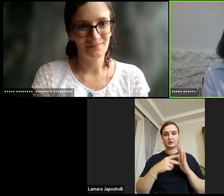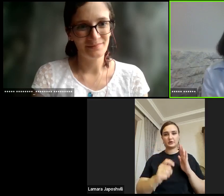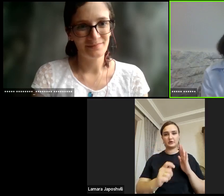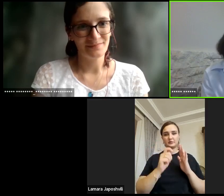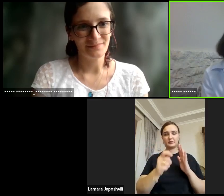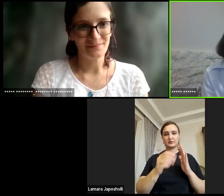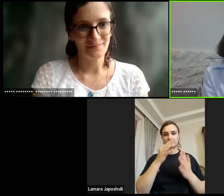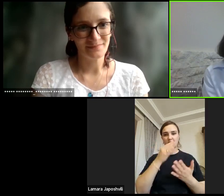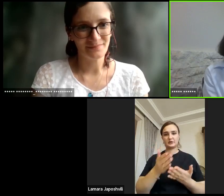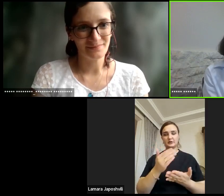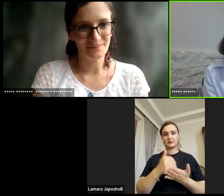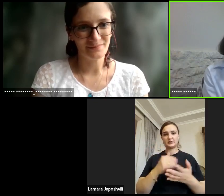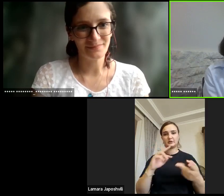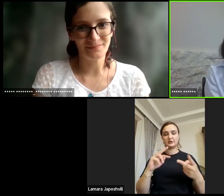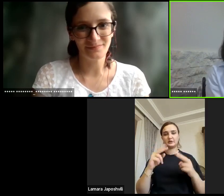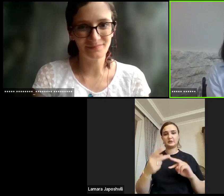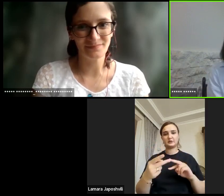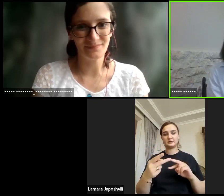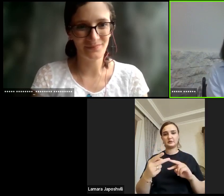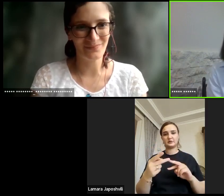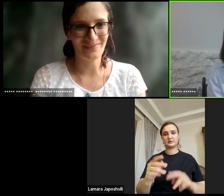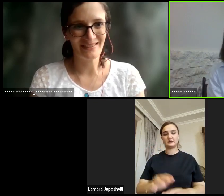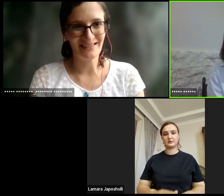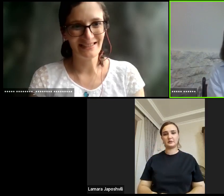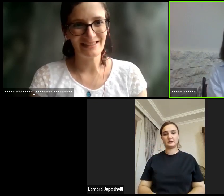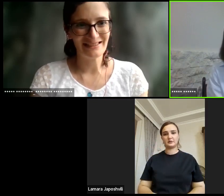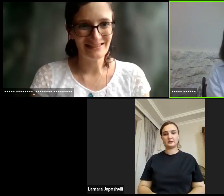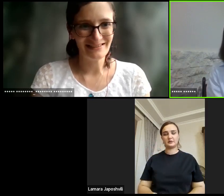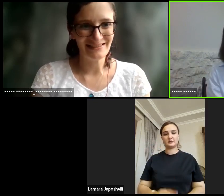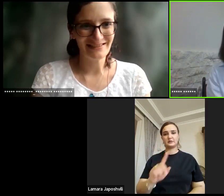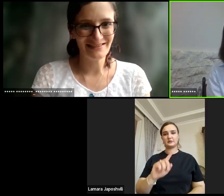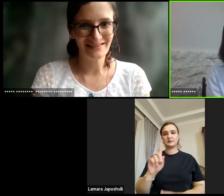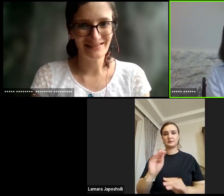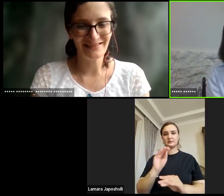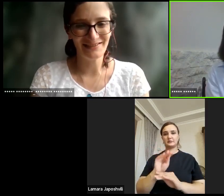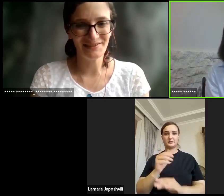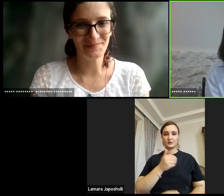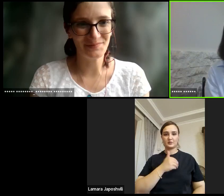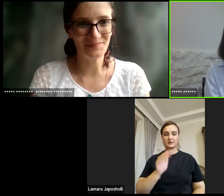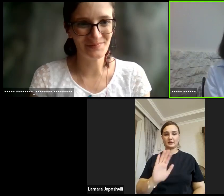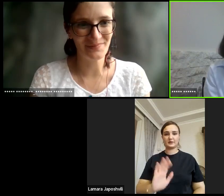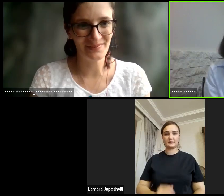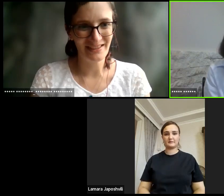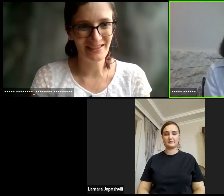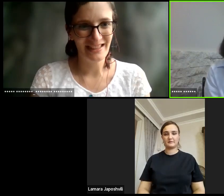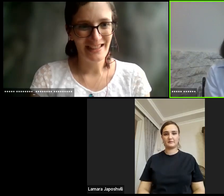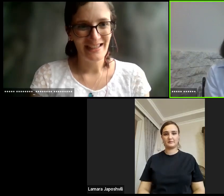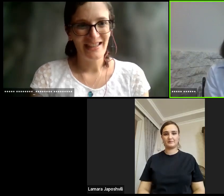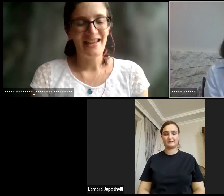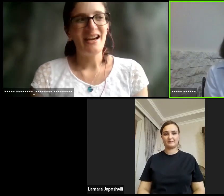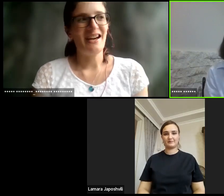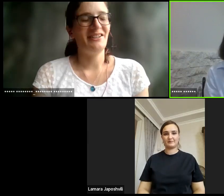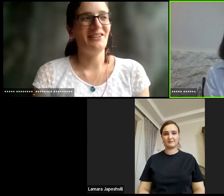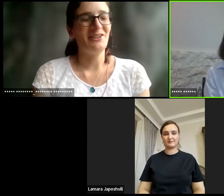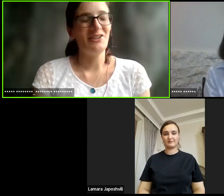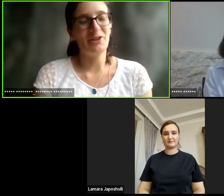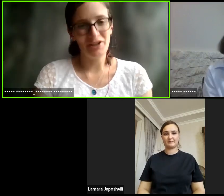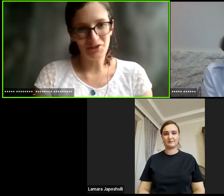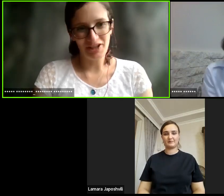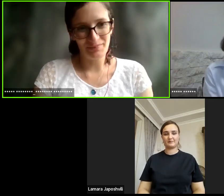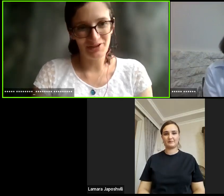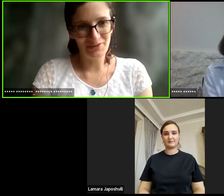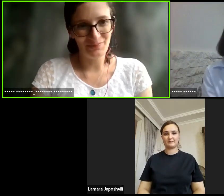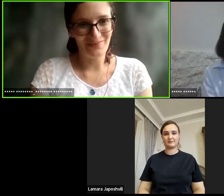შემდეგ შეცვლა. რამე ხობრ არის კიდევ რისი დამატებაც გენდომებოდა ამასთან დაკავშირებით.